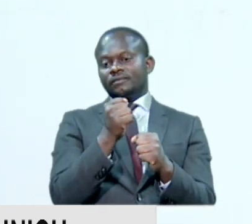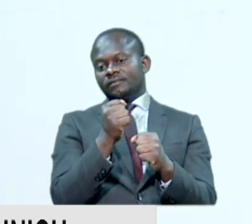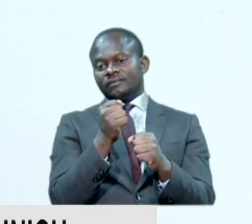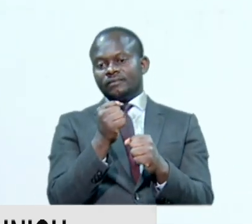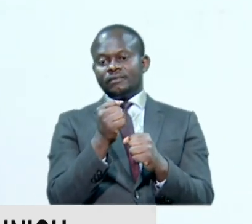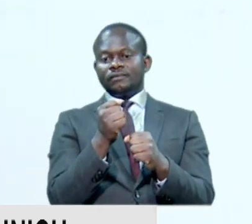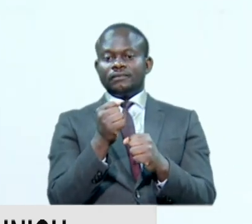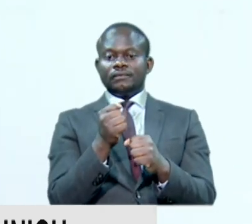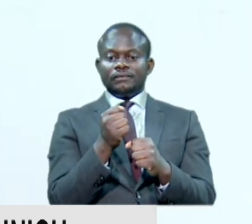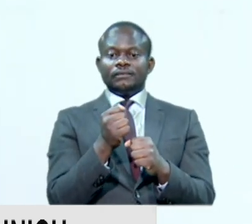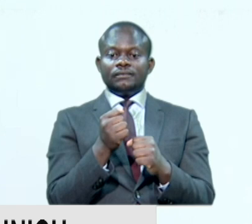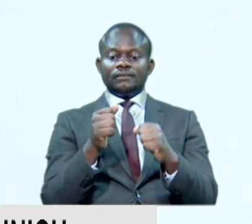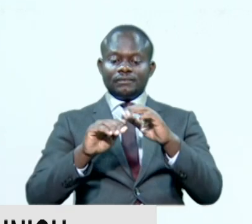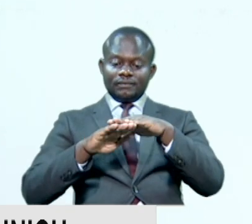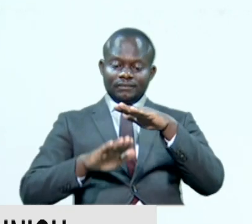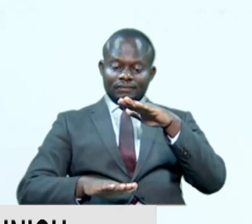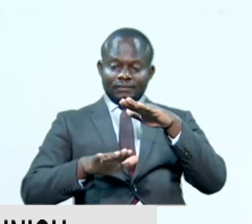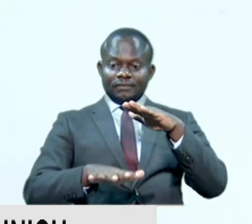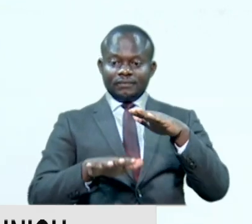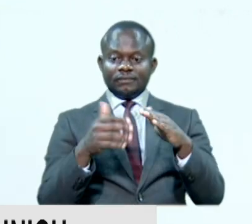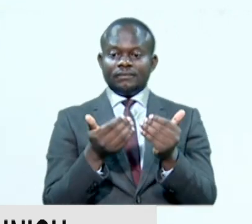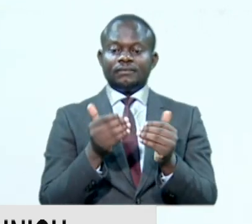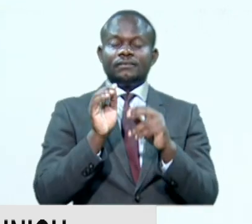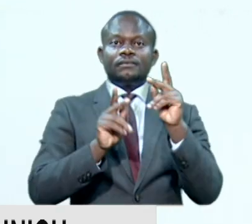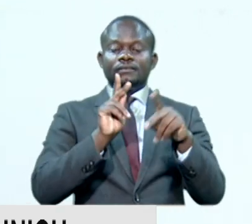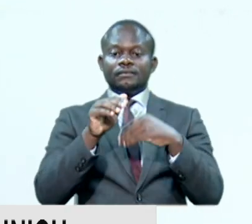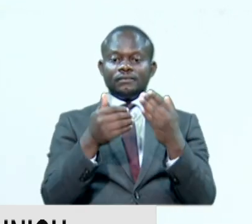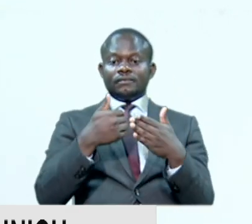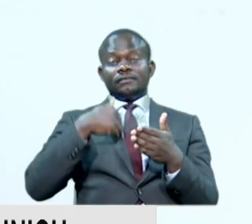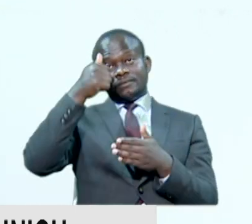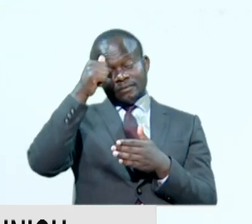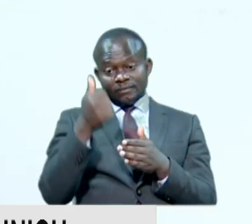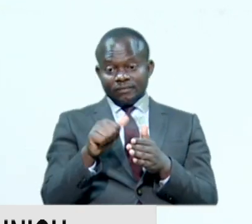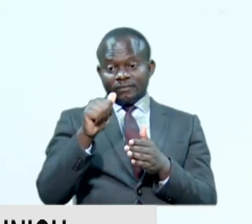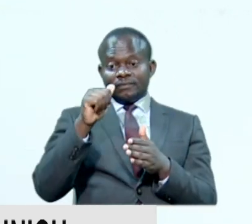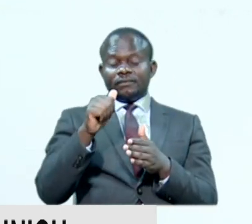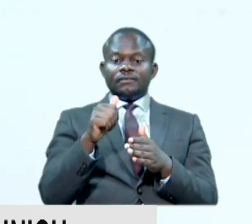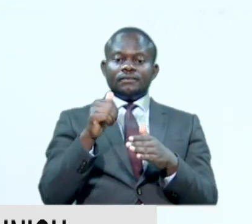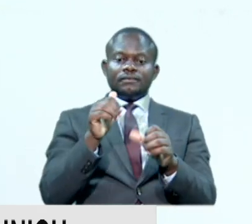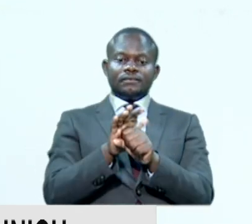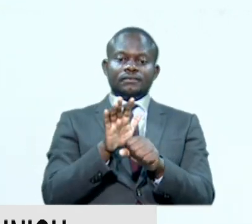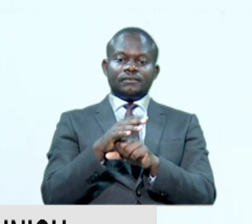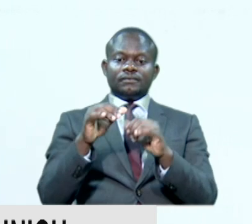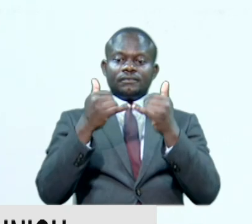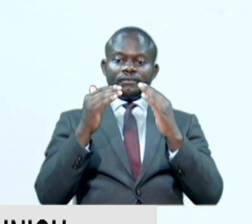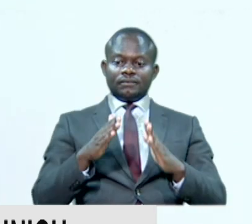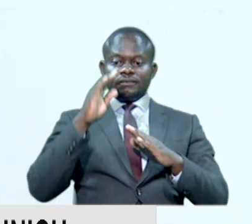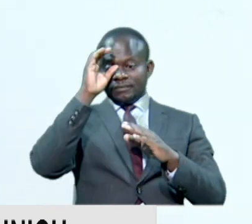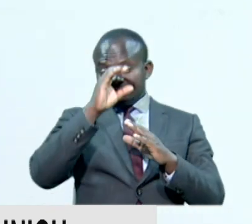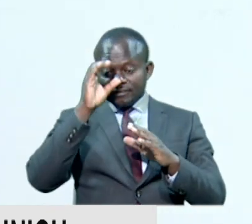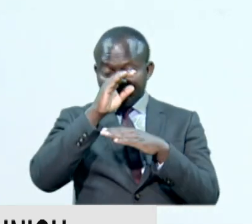abafite imyaka ikiri hasi cyangwa se ababa bafite impano cyane cyane ku bakinnyi